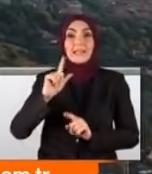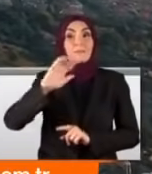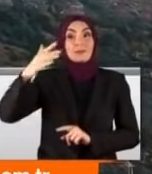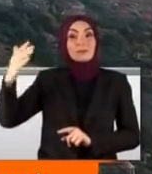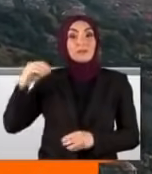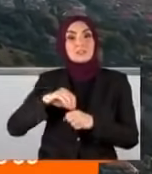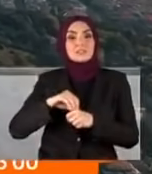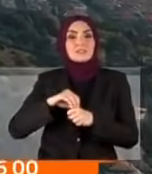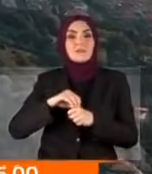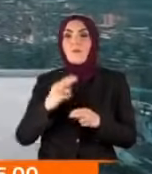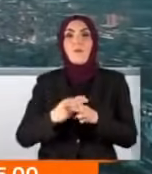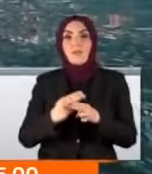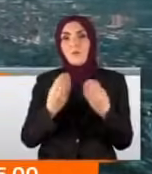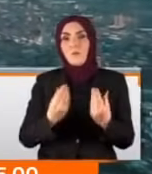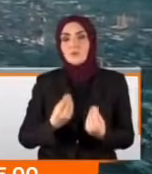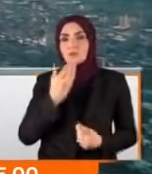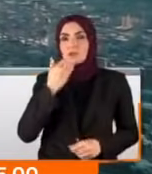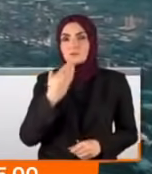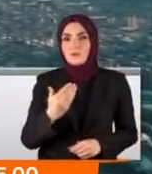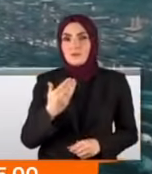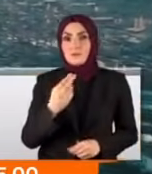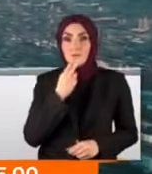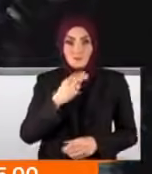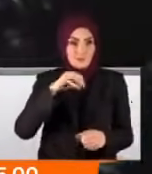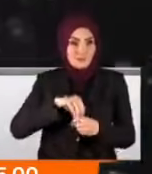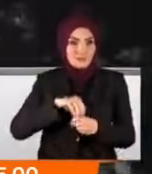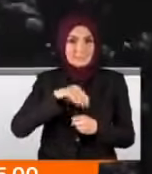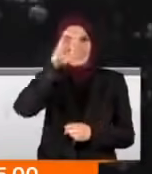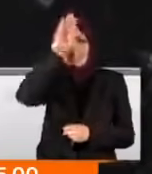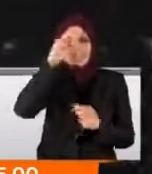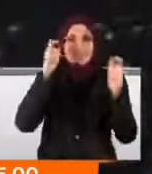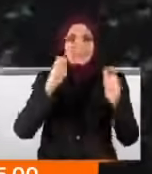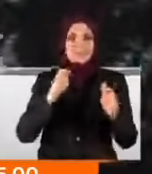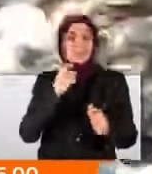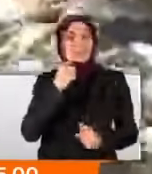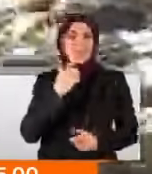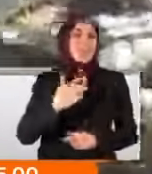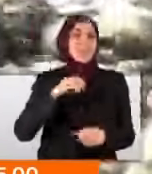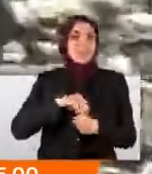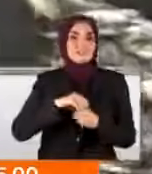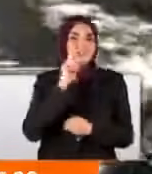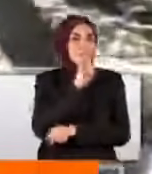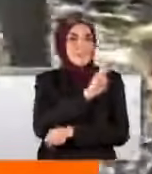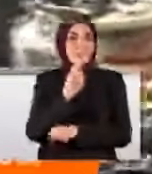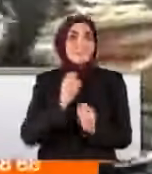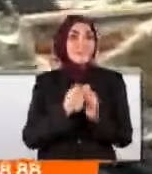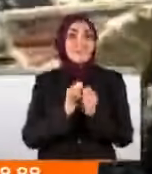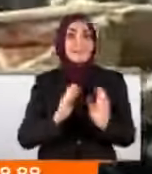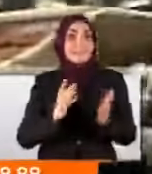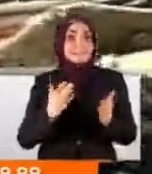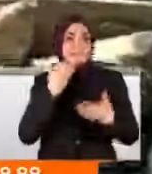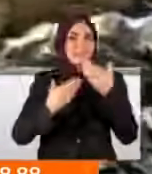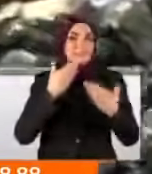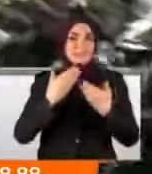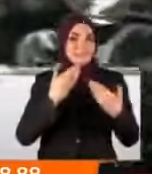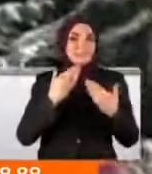söyledi. Erdoğan konuşmasında İstanbul'un yıllar içinde çehresinin nasıl değiştiğini de anlattı. Ümraniye Çöplüğü'nün patlamasını hatırlatarak